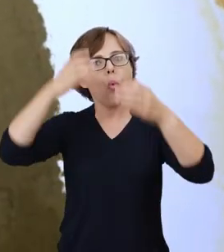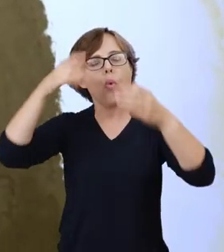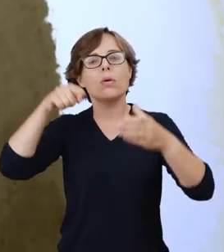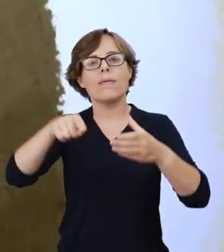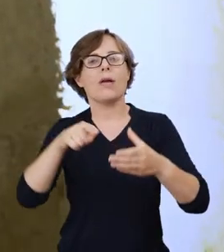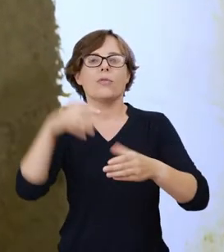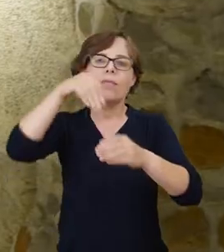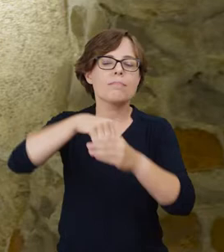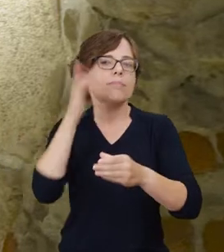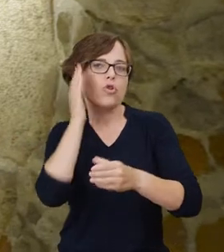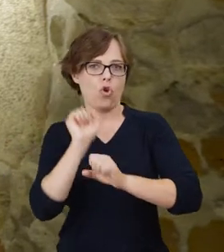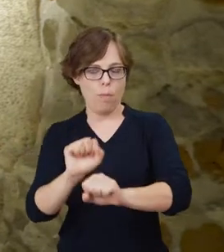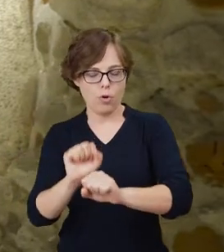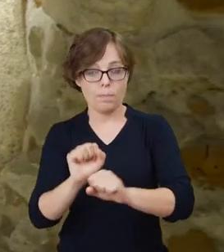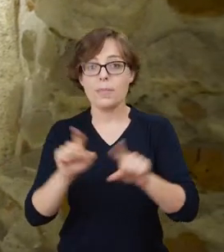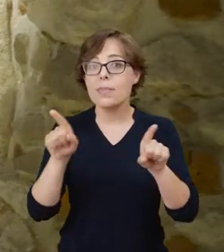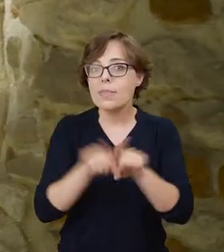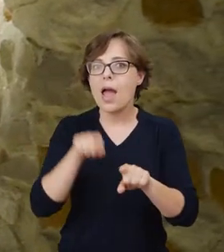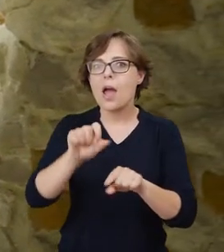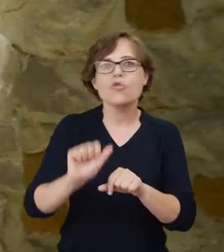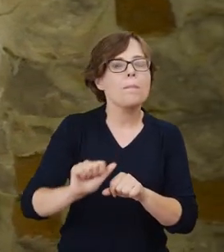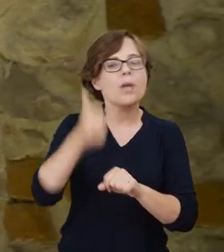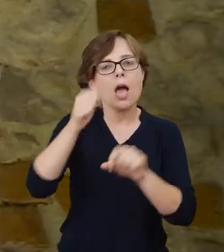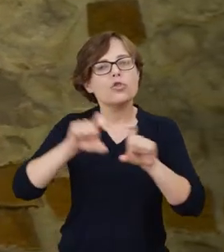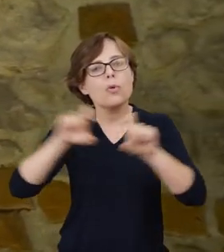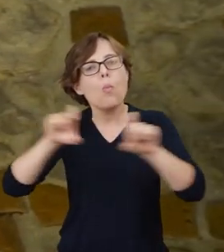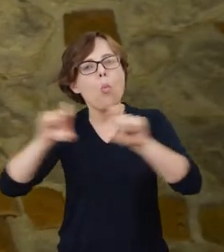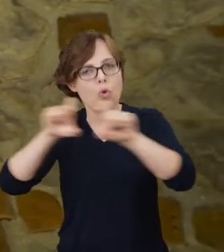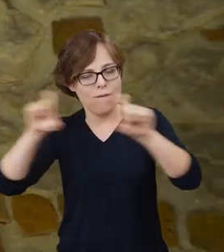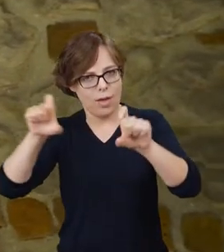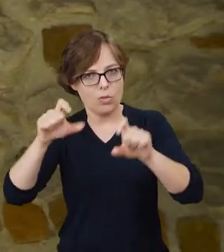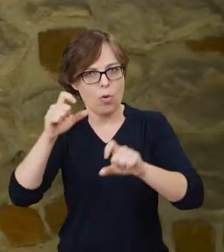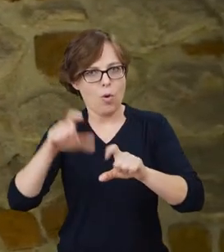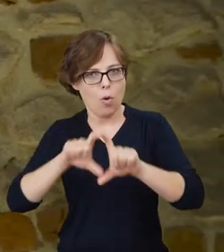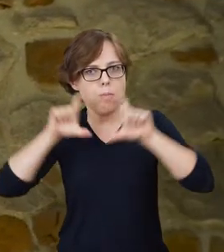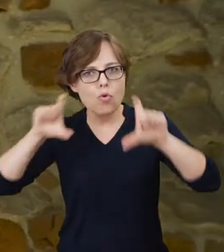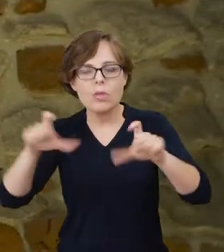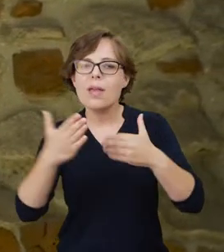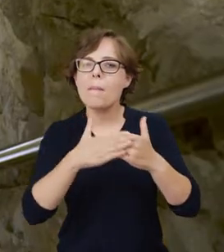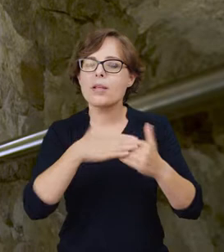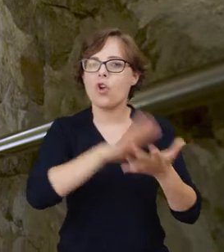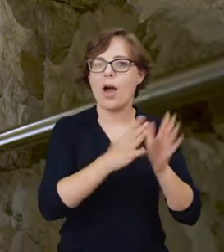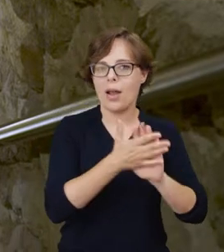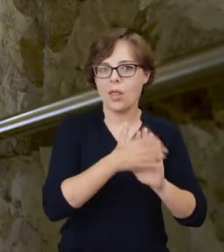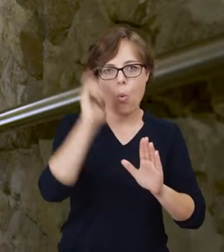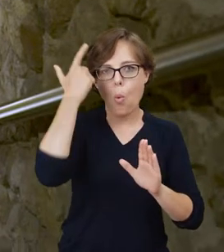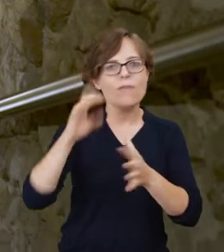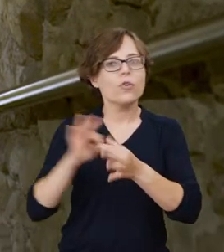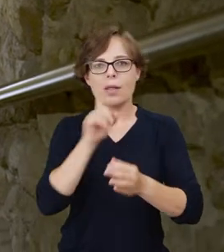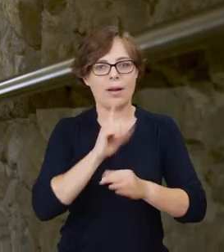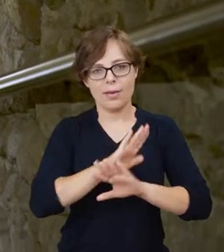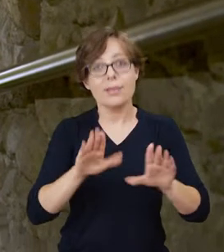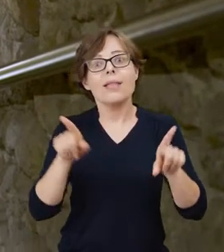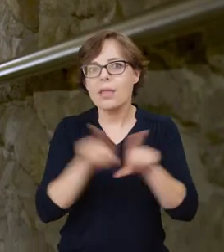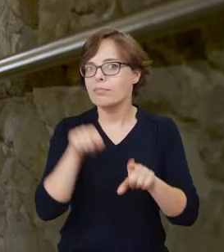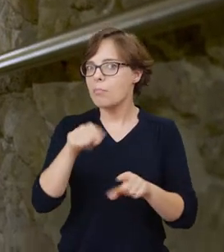wieża mieszkalno-obronna. Były to też jedne z pierwszych murowanych świeckich budynków, jakie pojawiły się w otoczeniu rynku głównego, świadcząc też o statusie